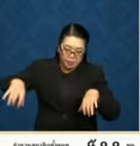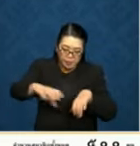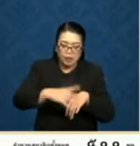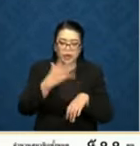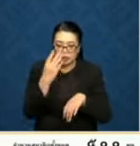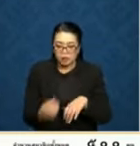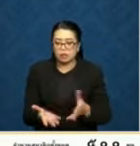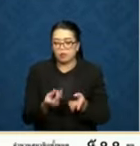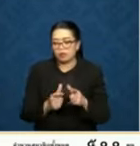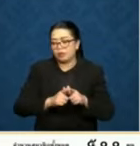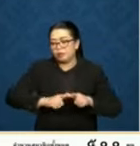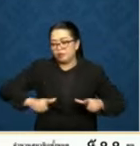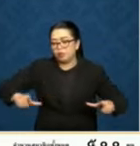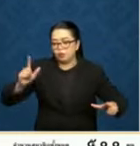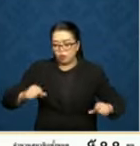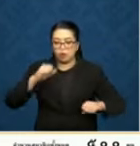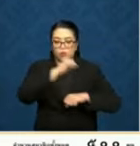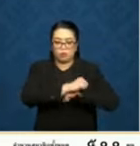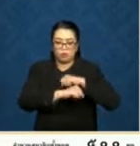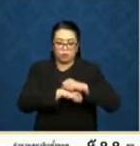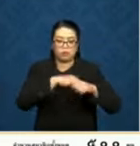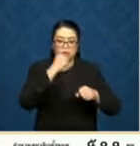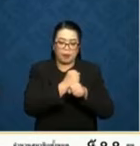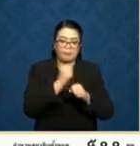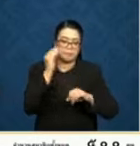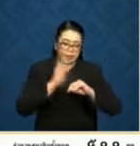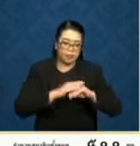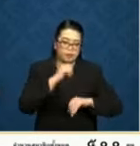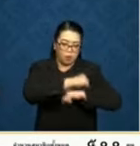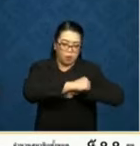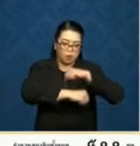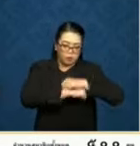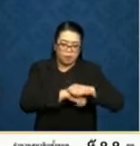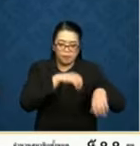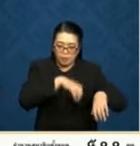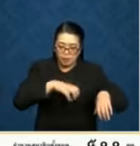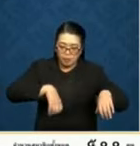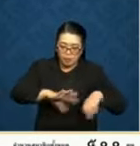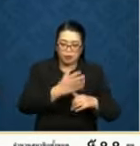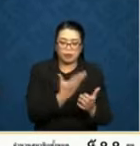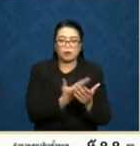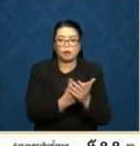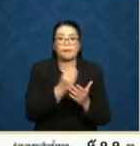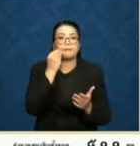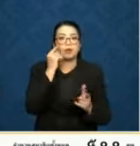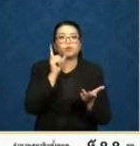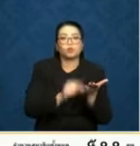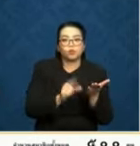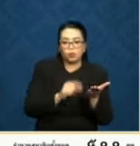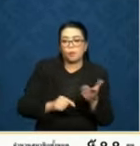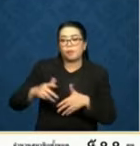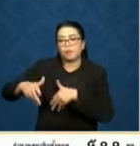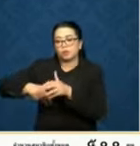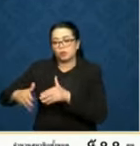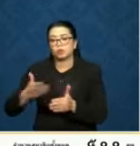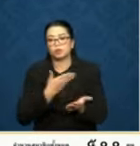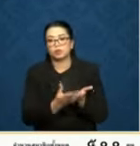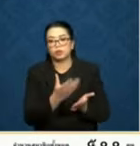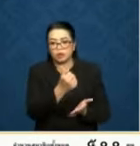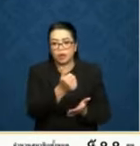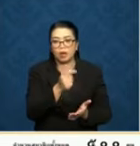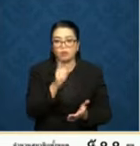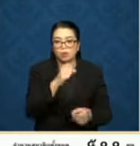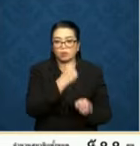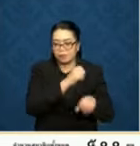จะต้องตอบสนองต่อความต้องการที่อยู่ในราคาทจบต้องได้ใหกัพี่นประชาส่วนั้นมากพอสมควร